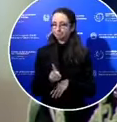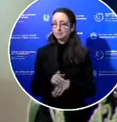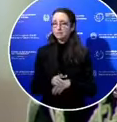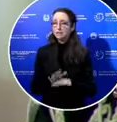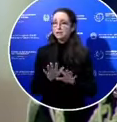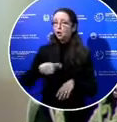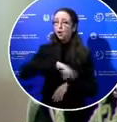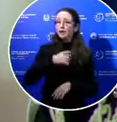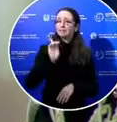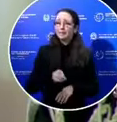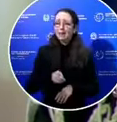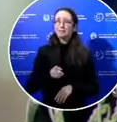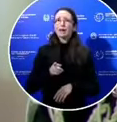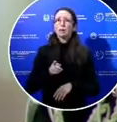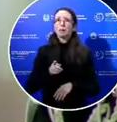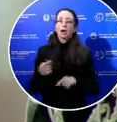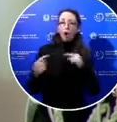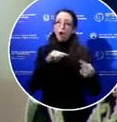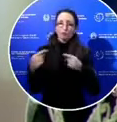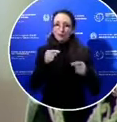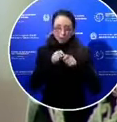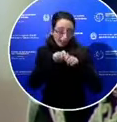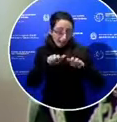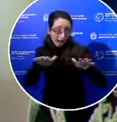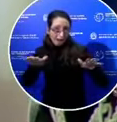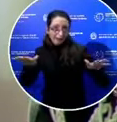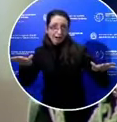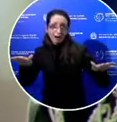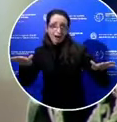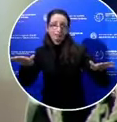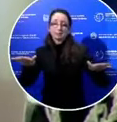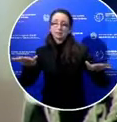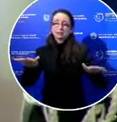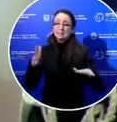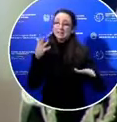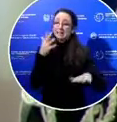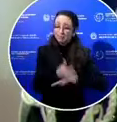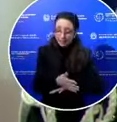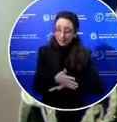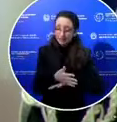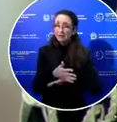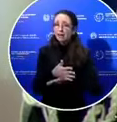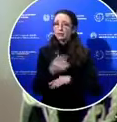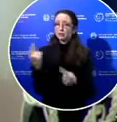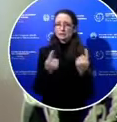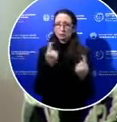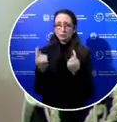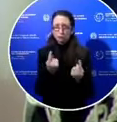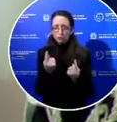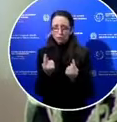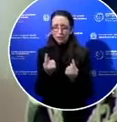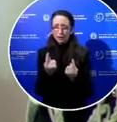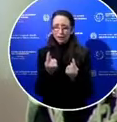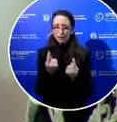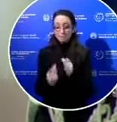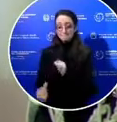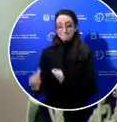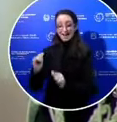conflitto, intervenire sì sul piano repressivo, ma soprattutto moltiplicare le azioni su quello preventivo,